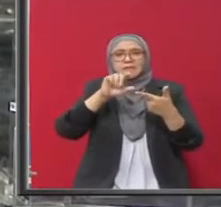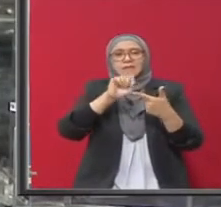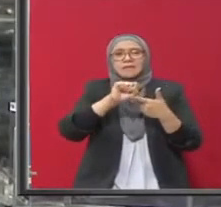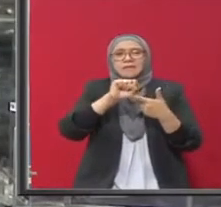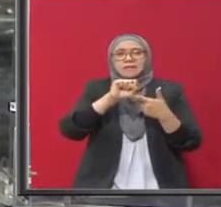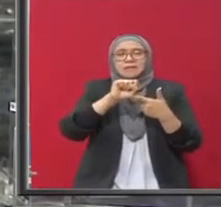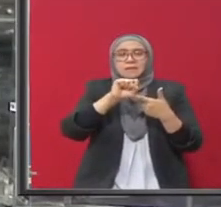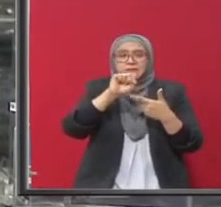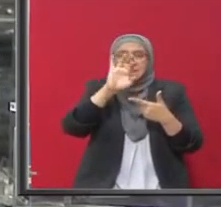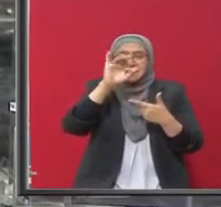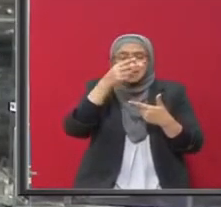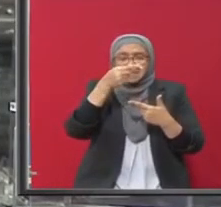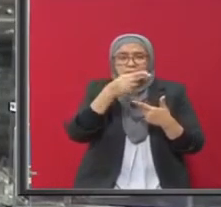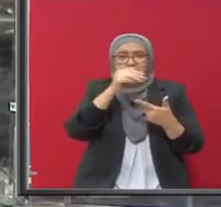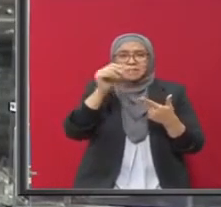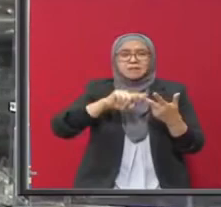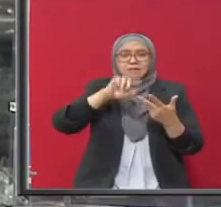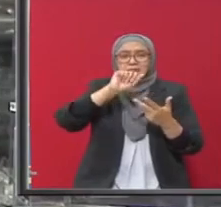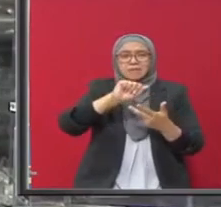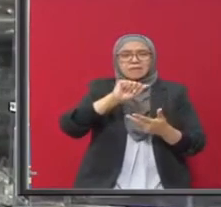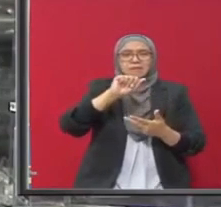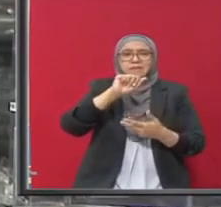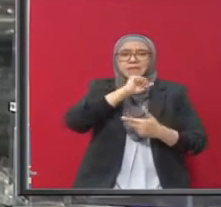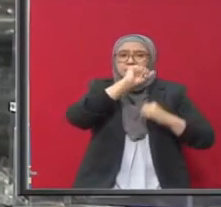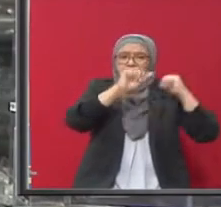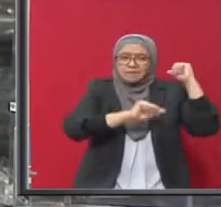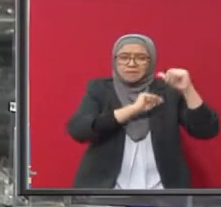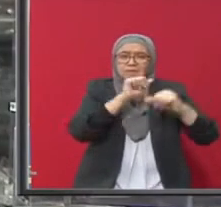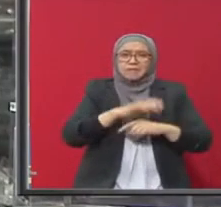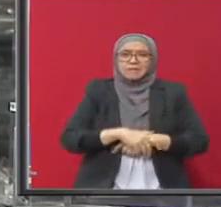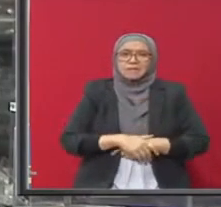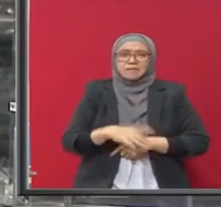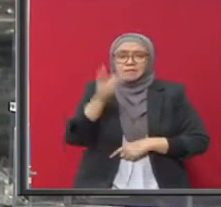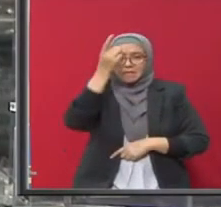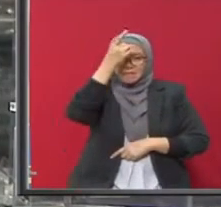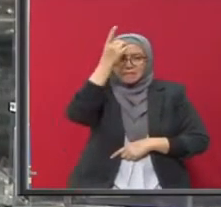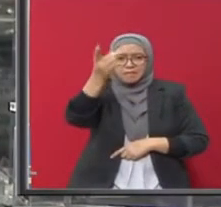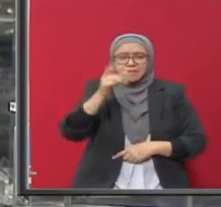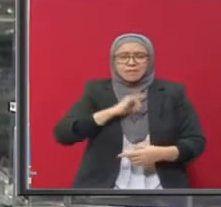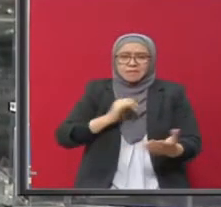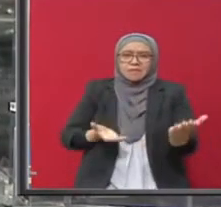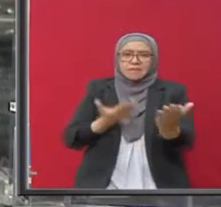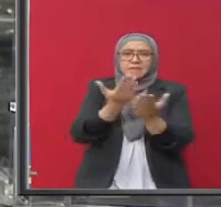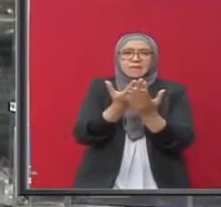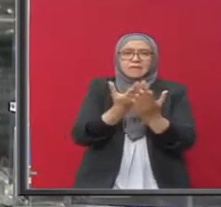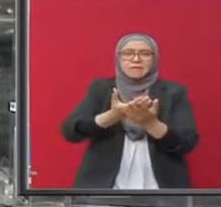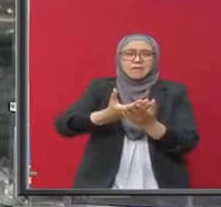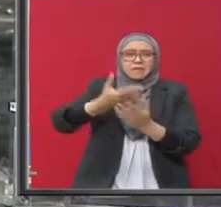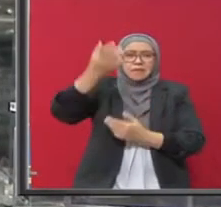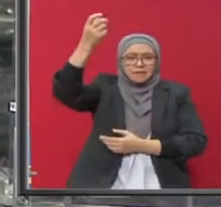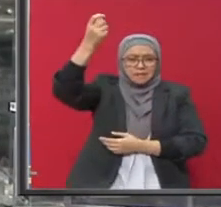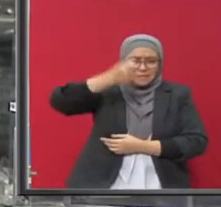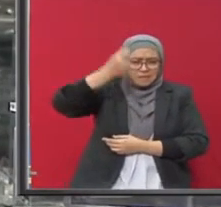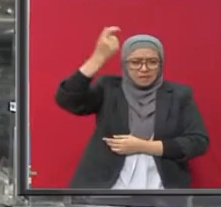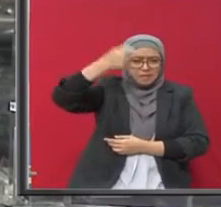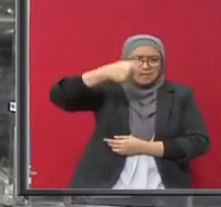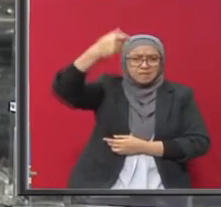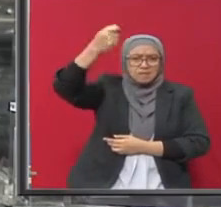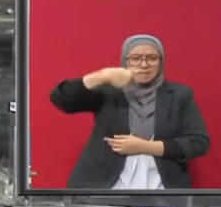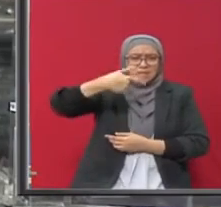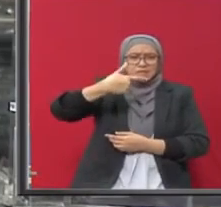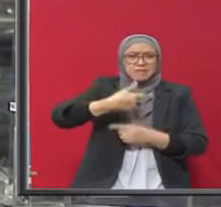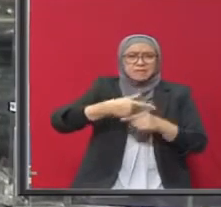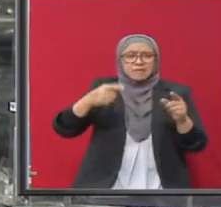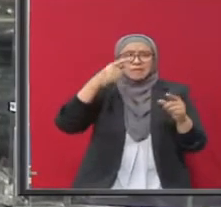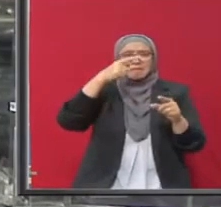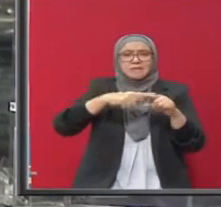Datuk Dipertua, saya juga mencadangkan agar penceng persaraan kaki tangan awam di agensi yang kini telah